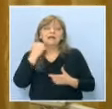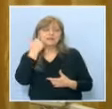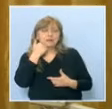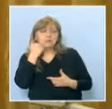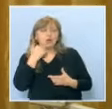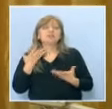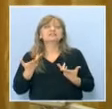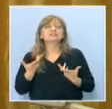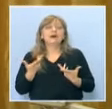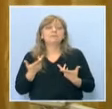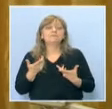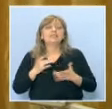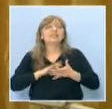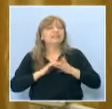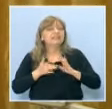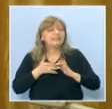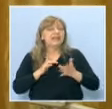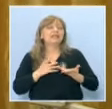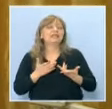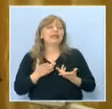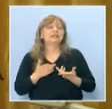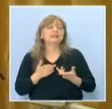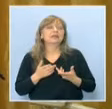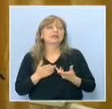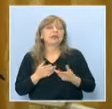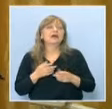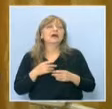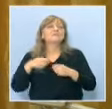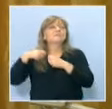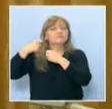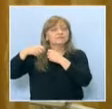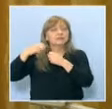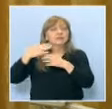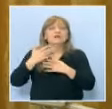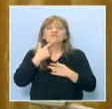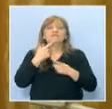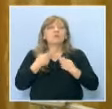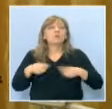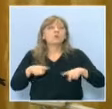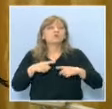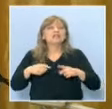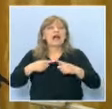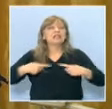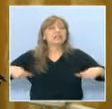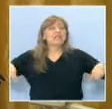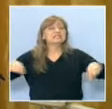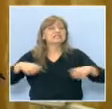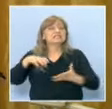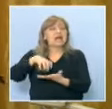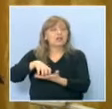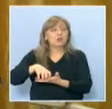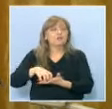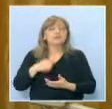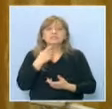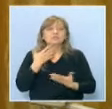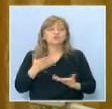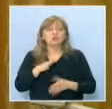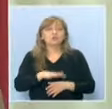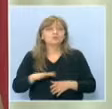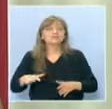ползва интернет, мултимедия в музикалния салон, защото децата сега са